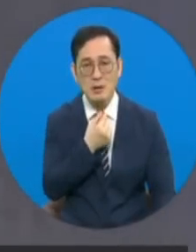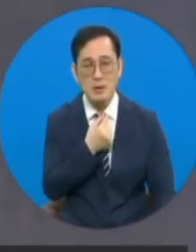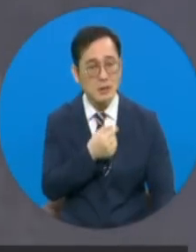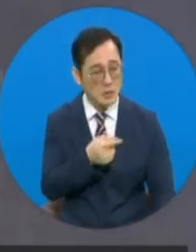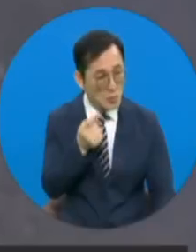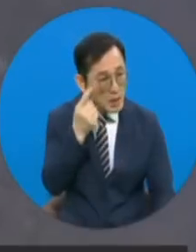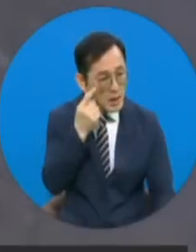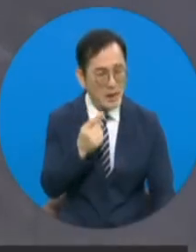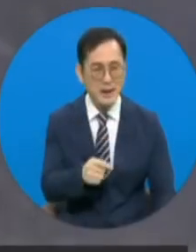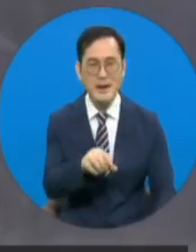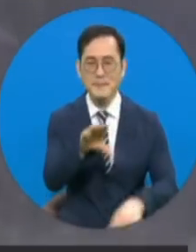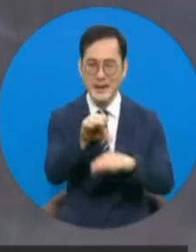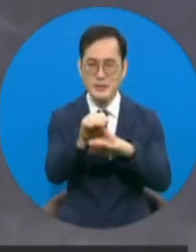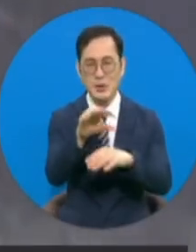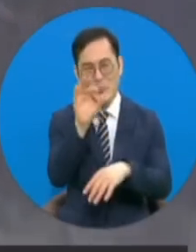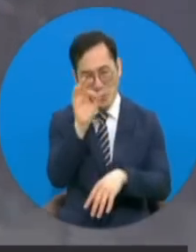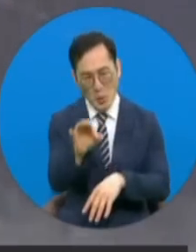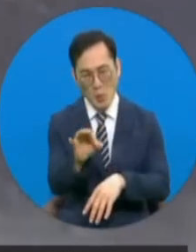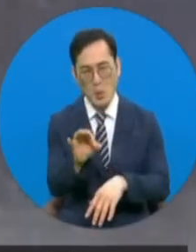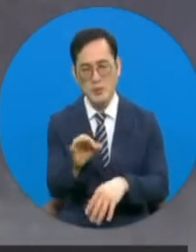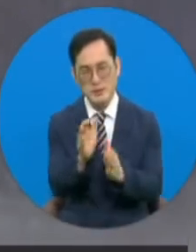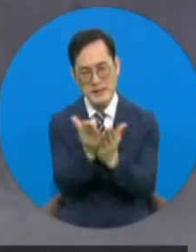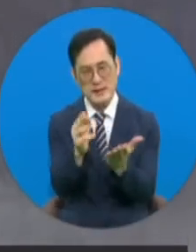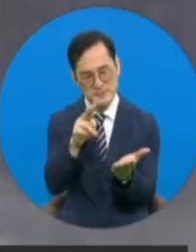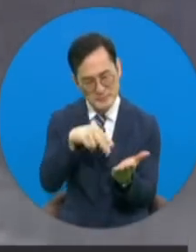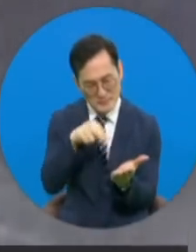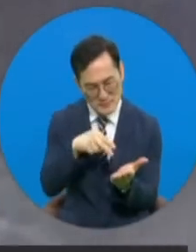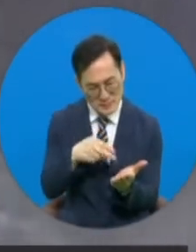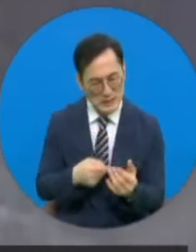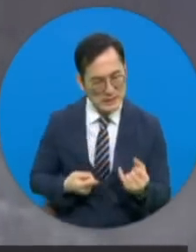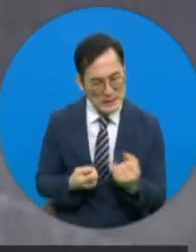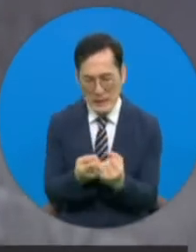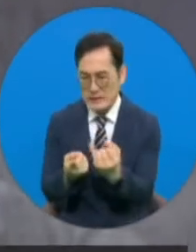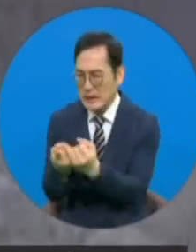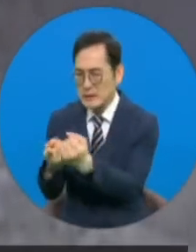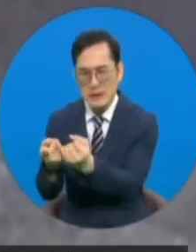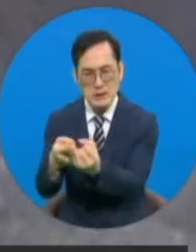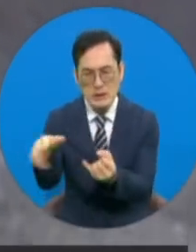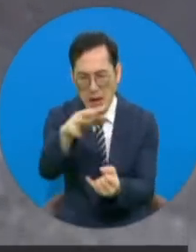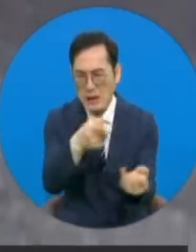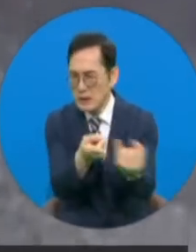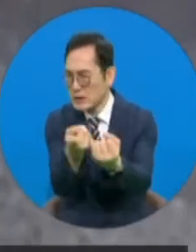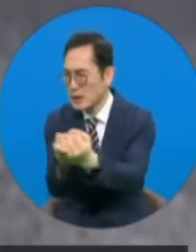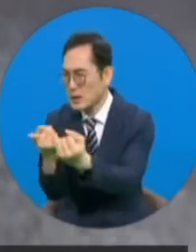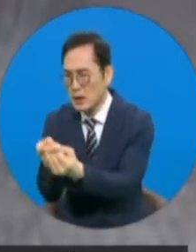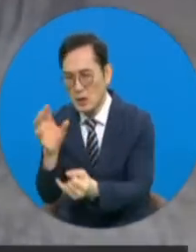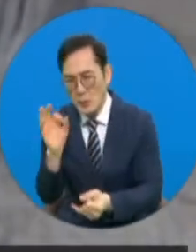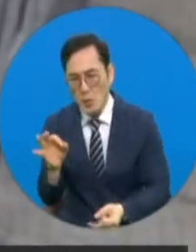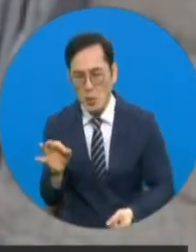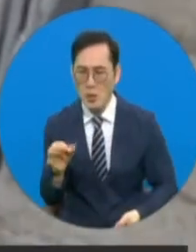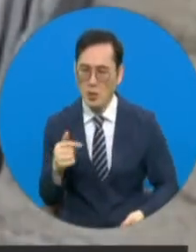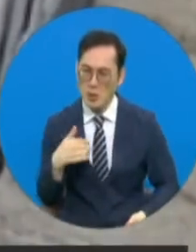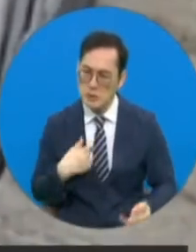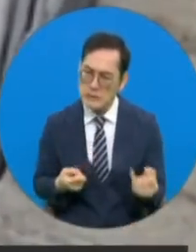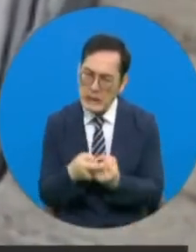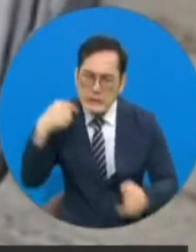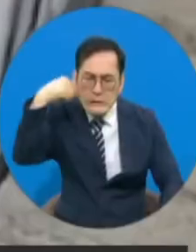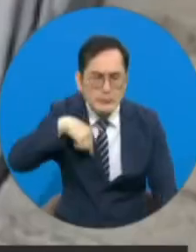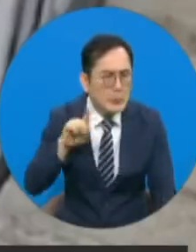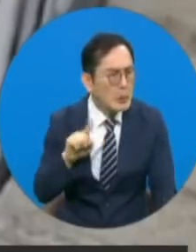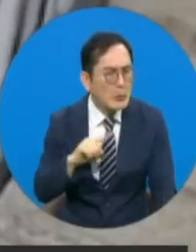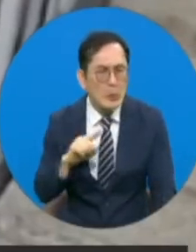방송이라 할지 책을 통해서 살인에 대해서 많이 접하다 보니까 좀 충동적으로 해보고 싶어서 이렇게 했다 이런 얘기를 하고 있어요